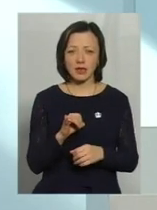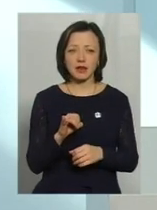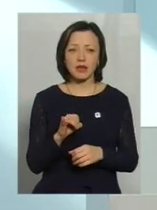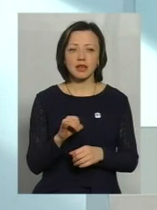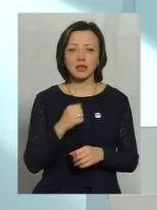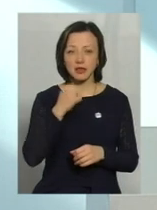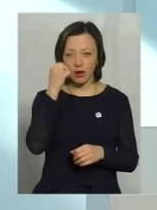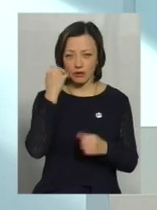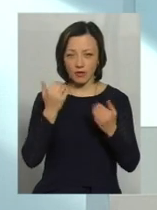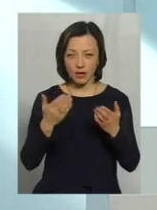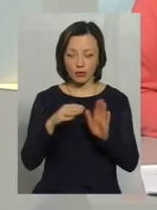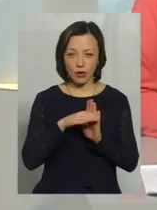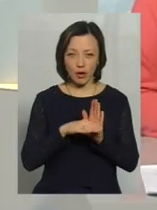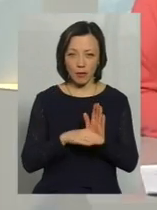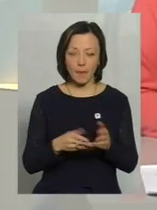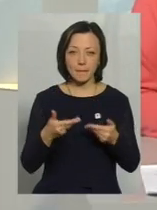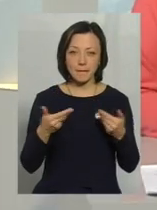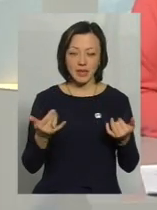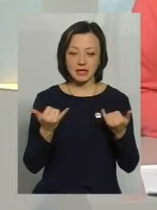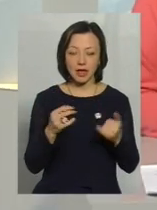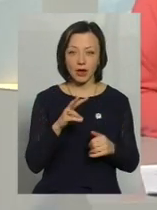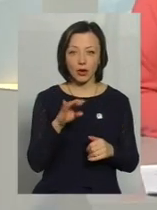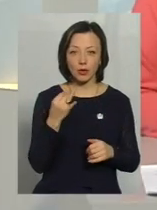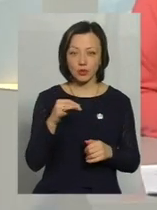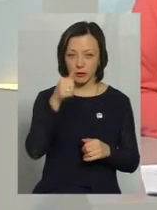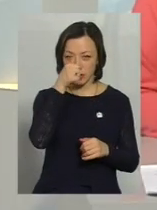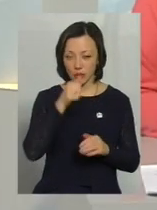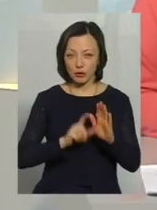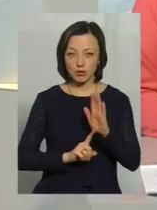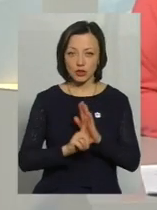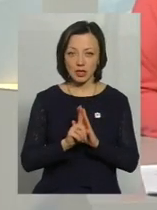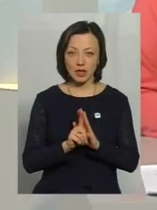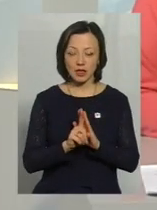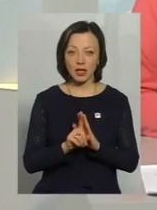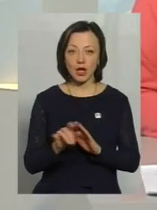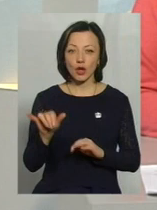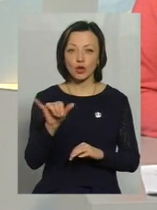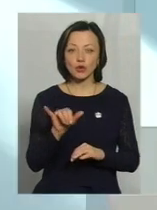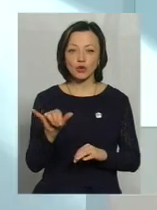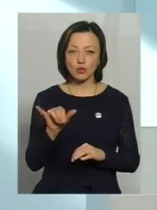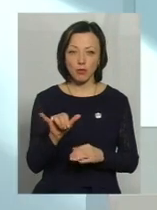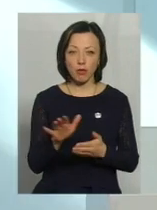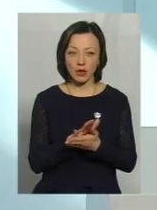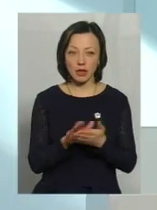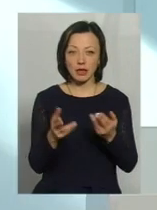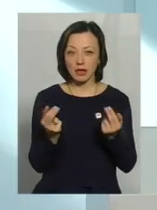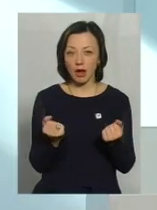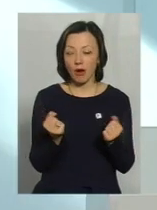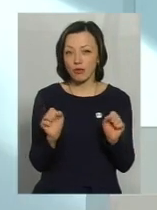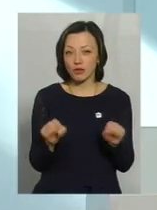І дякуючи вашій програмі, ми зараз в лютому місяці розпочнемо серію суботників. Да, можливо,